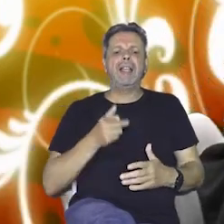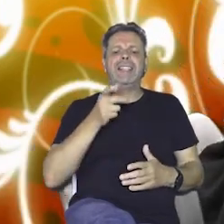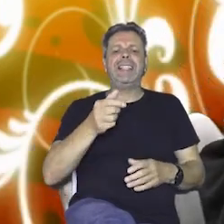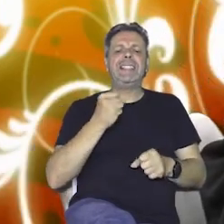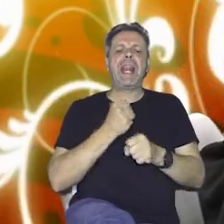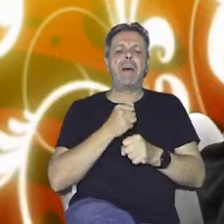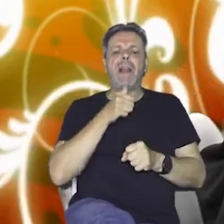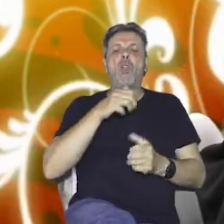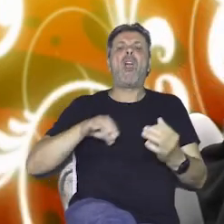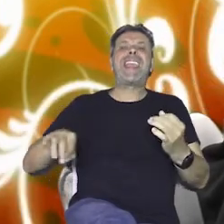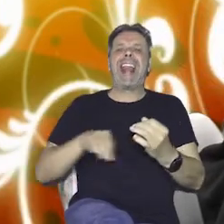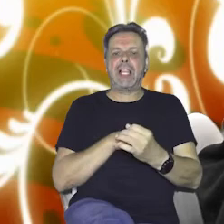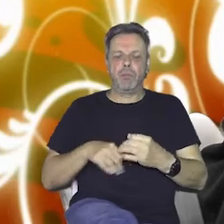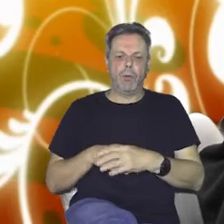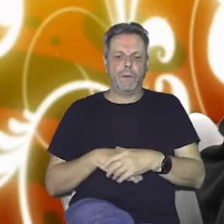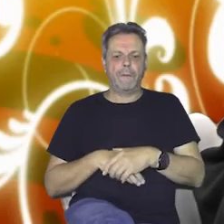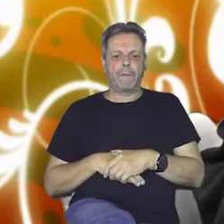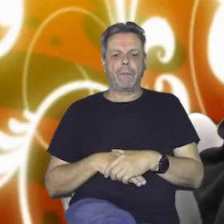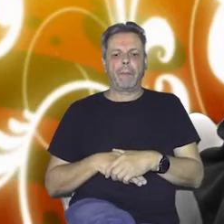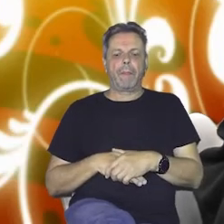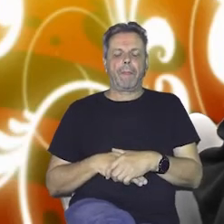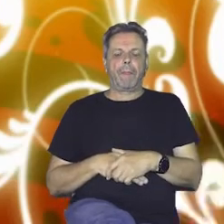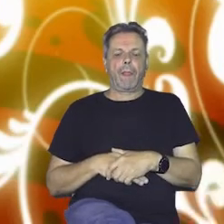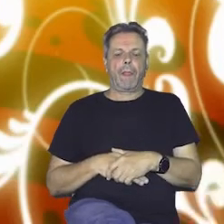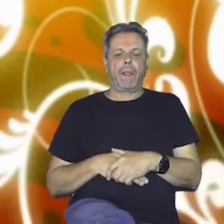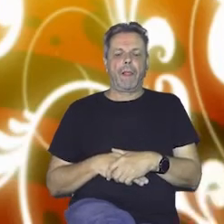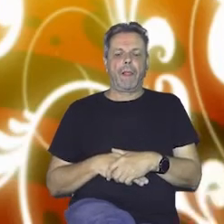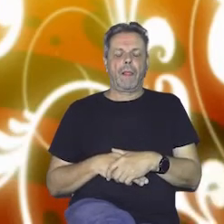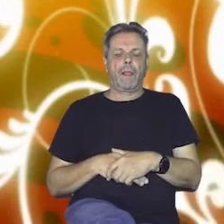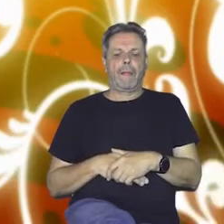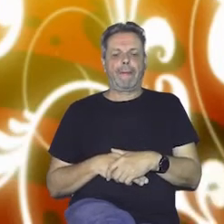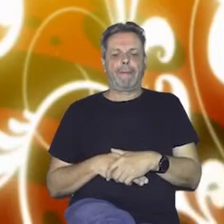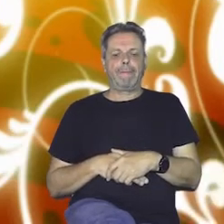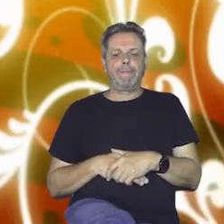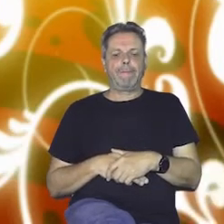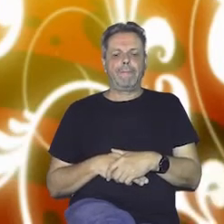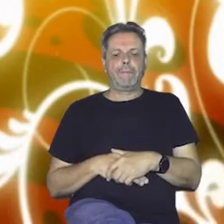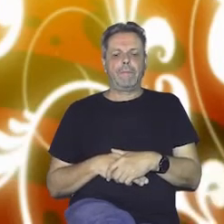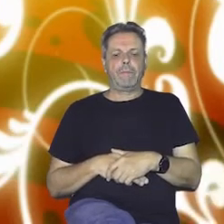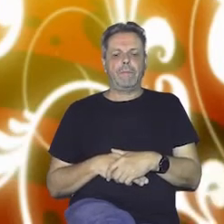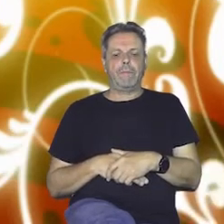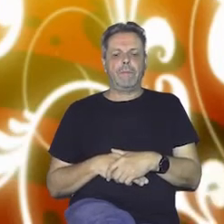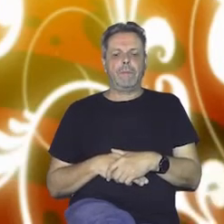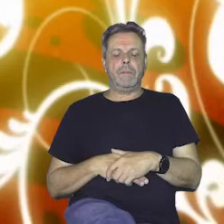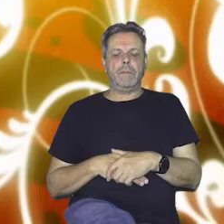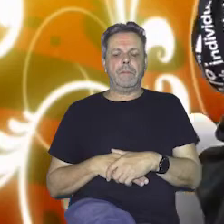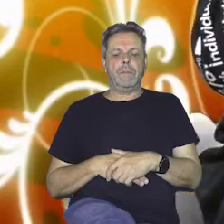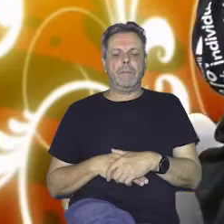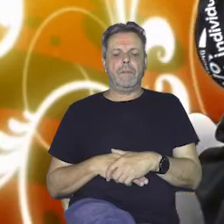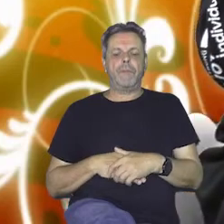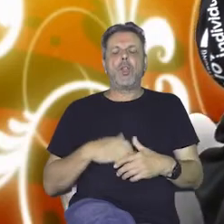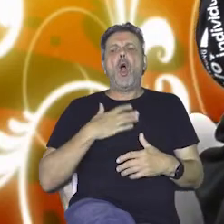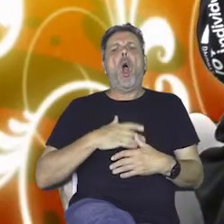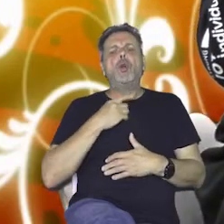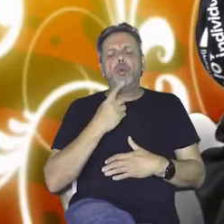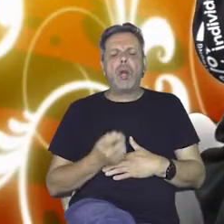napravio i glazbu da. U tim tekstovima. Ali, još nešto gdje ja... Ne, hoću reći koliko